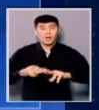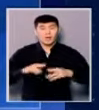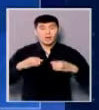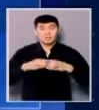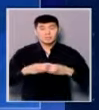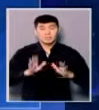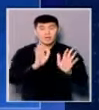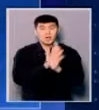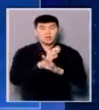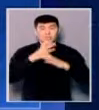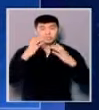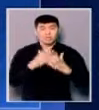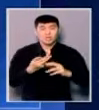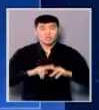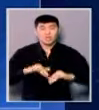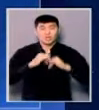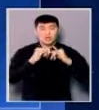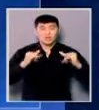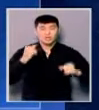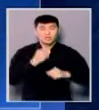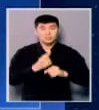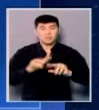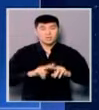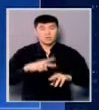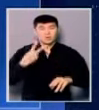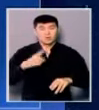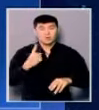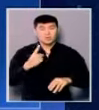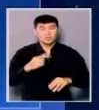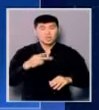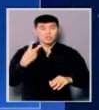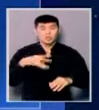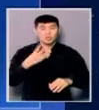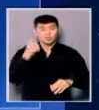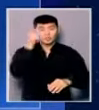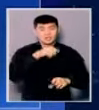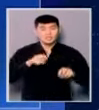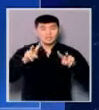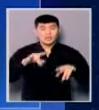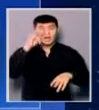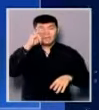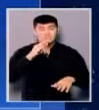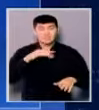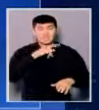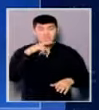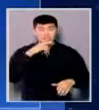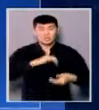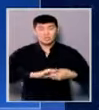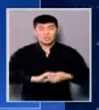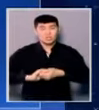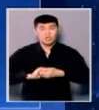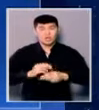бассейнінің экожүйесін сақтау және қалпына келтіру жөніндегі 2021-2024 жылдарға арналған Қазақстан-Ресей